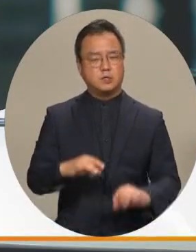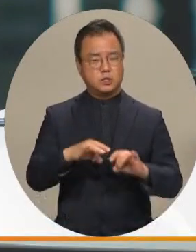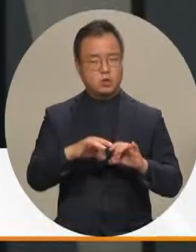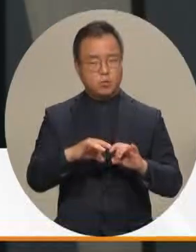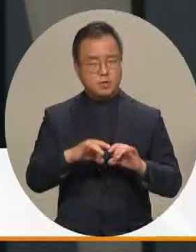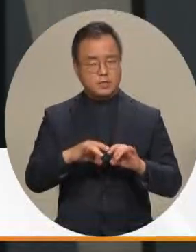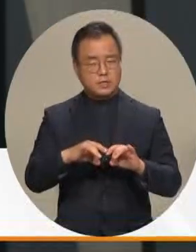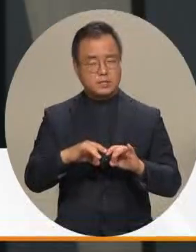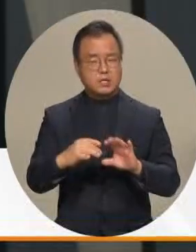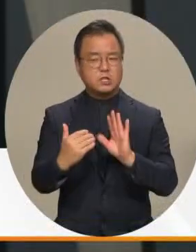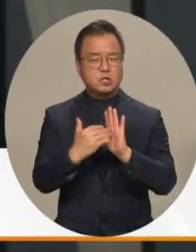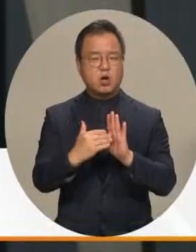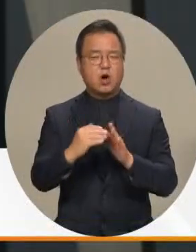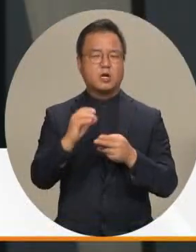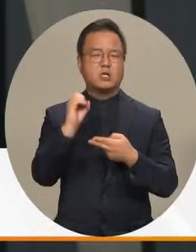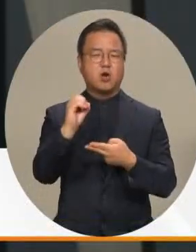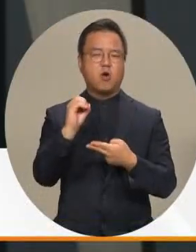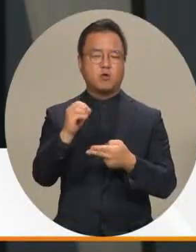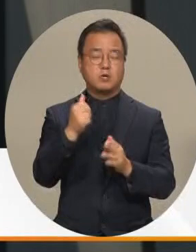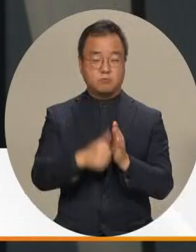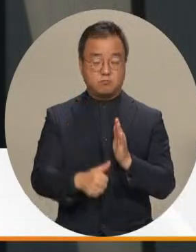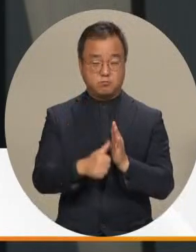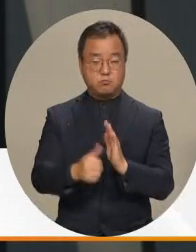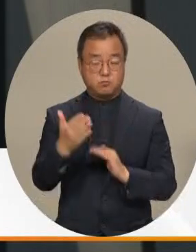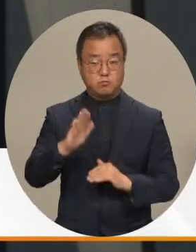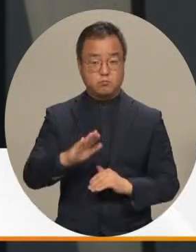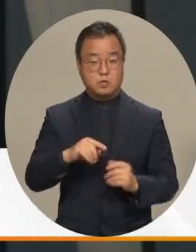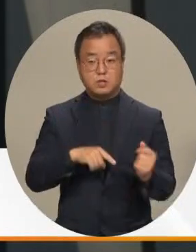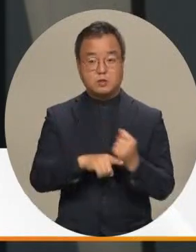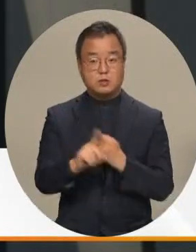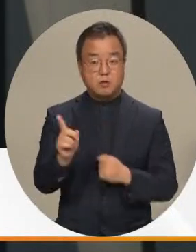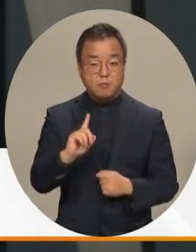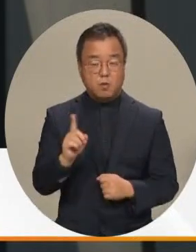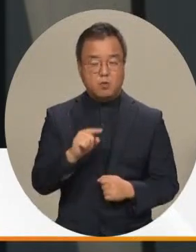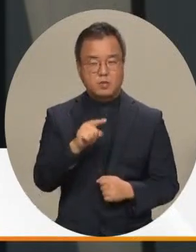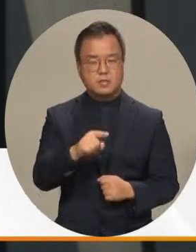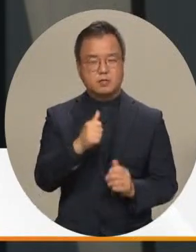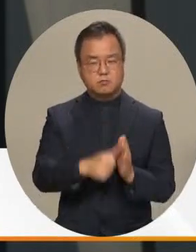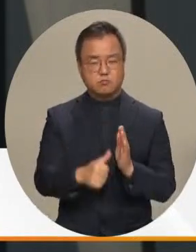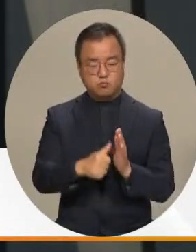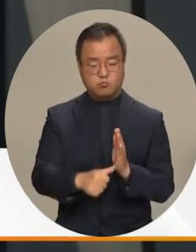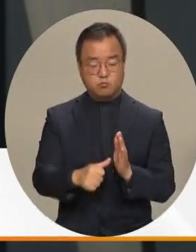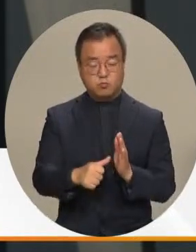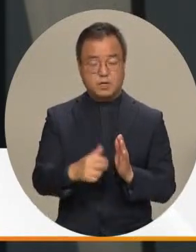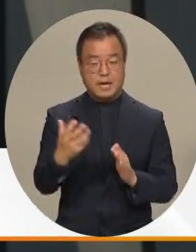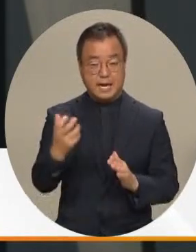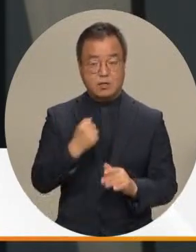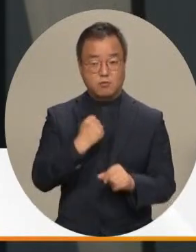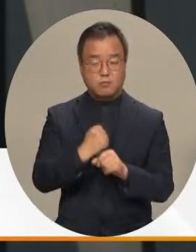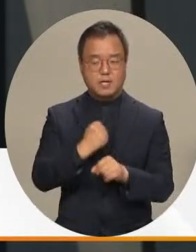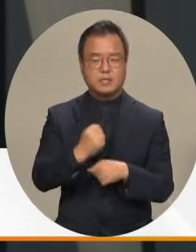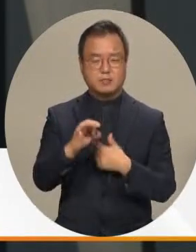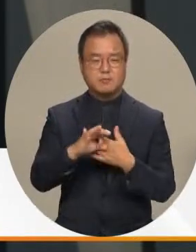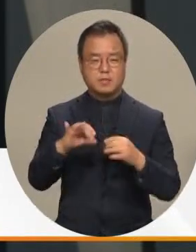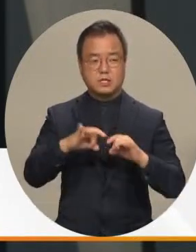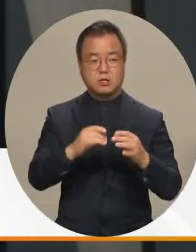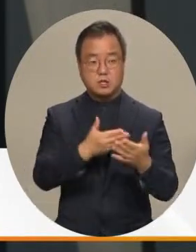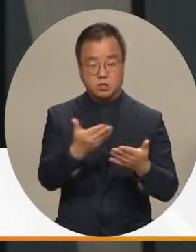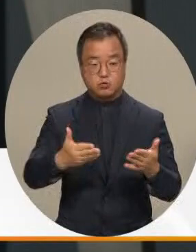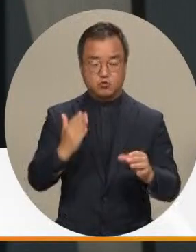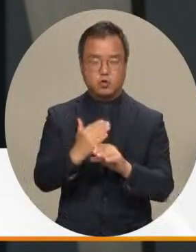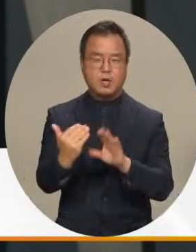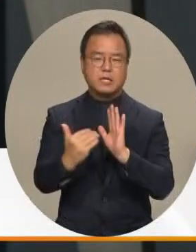전기저항이 0인 물질을 말하는데요 전기저항이 0이라는 말은 초전도체로 만든 회로는 전기를 흘려도 전혀 저항이 없기 때문에